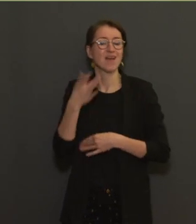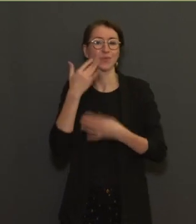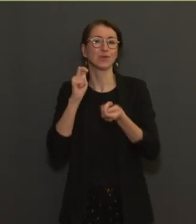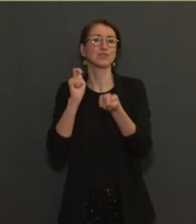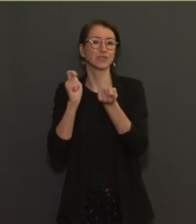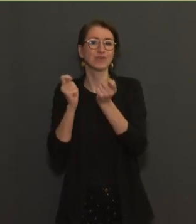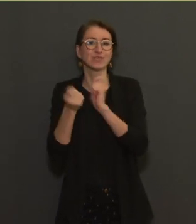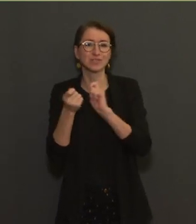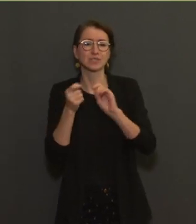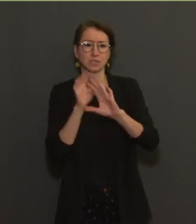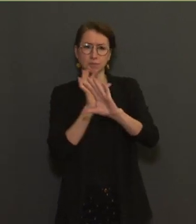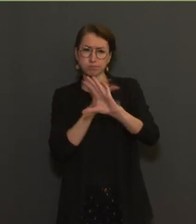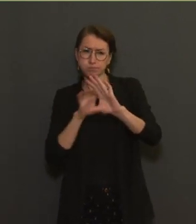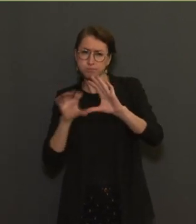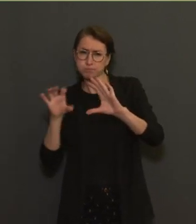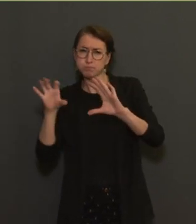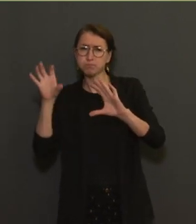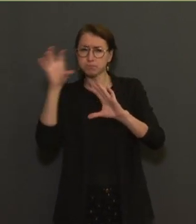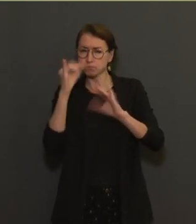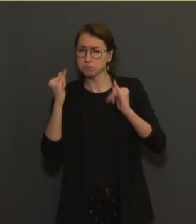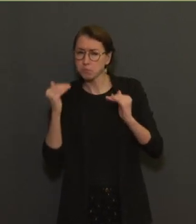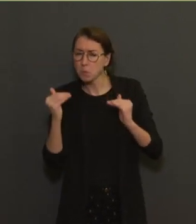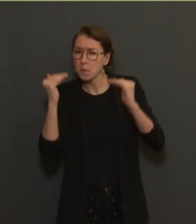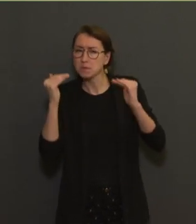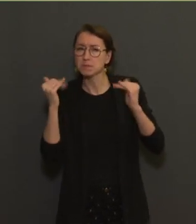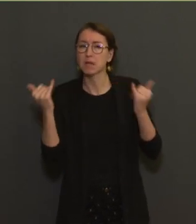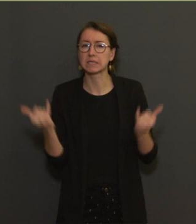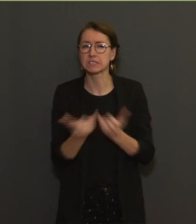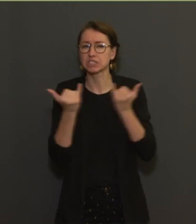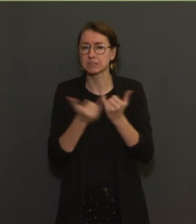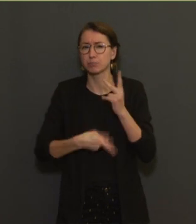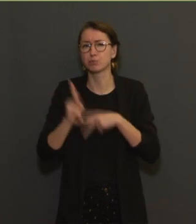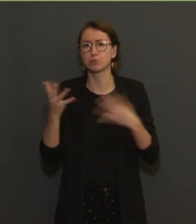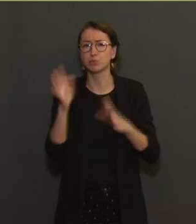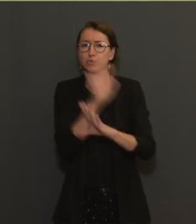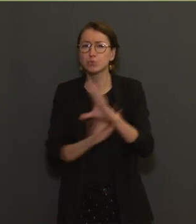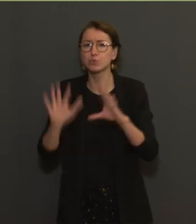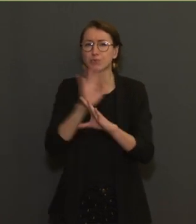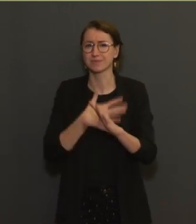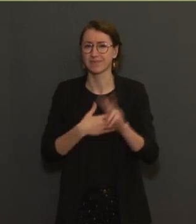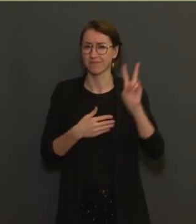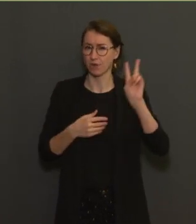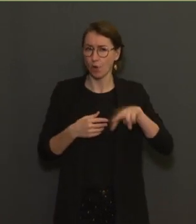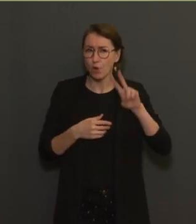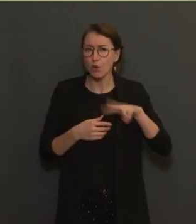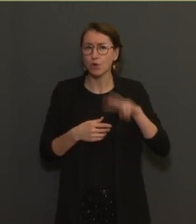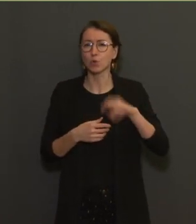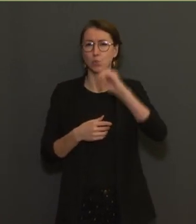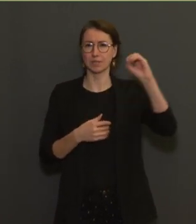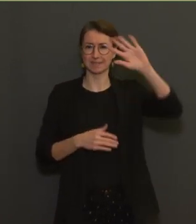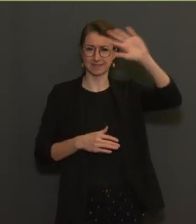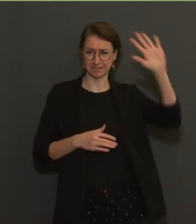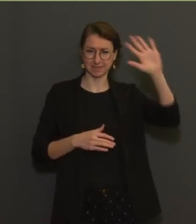vous le voyez. Elle est la plus intense au niveau de la Flandre occidentale avec 37%